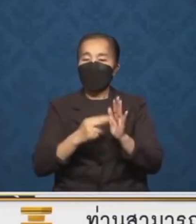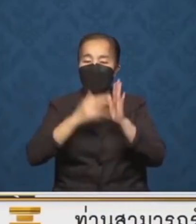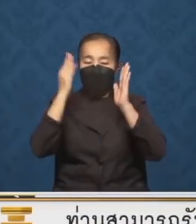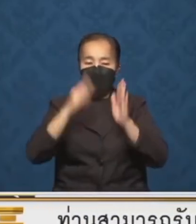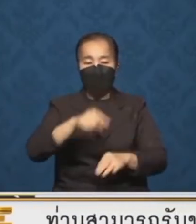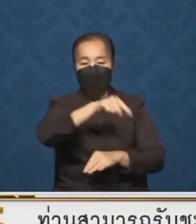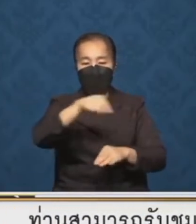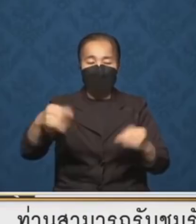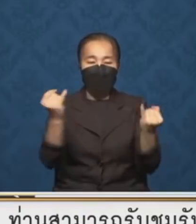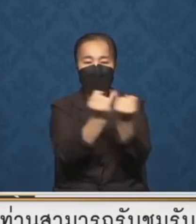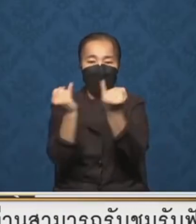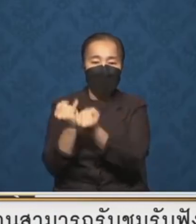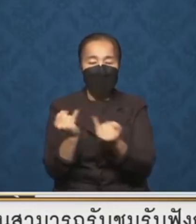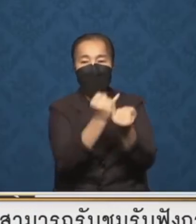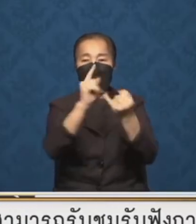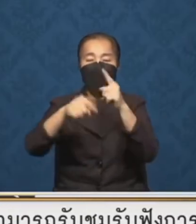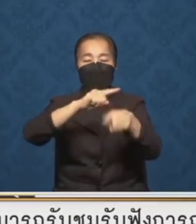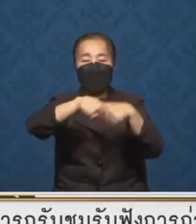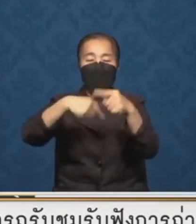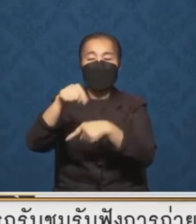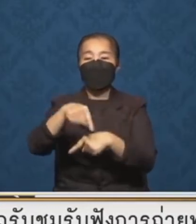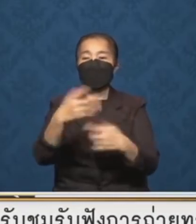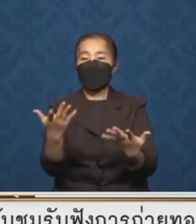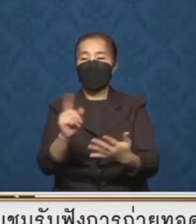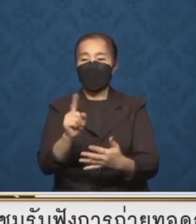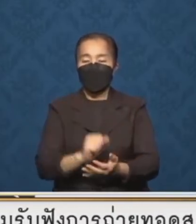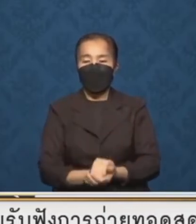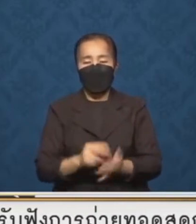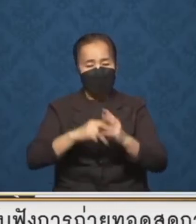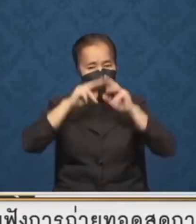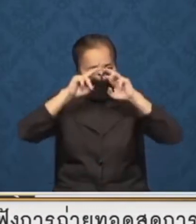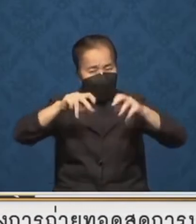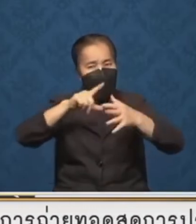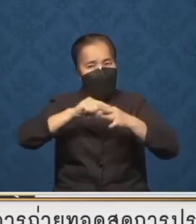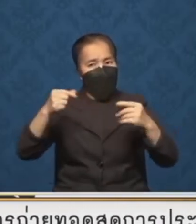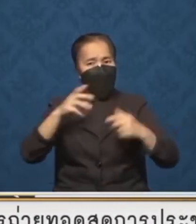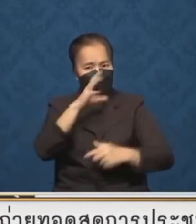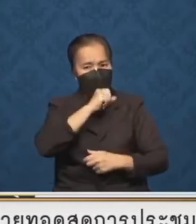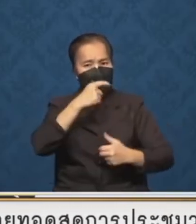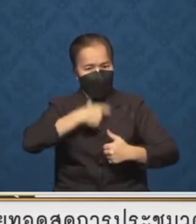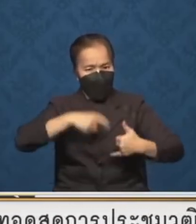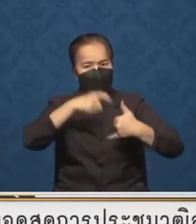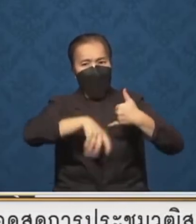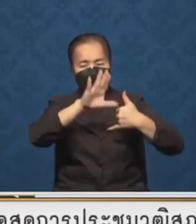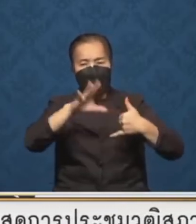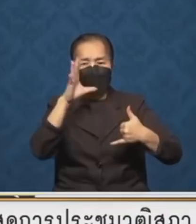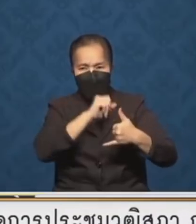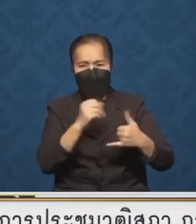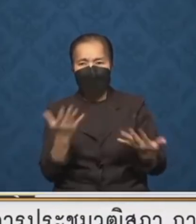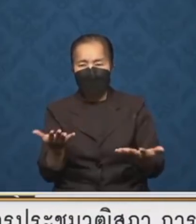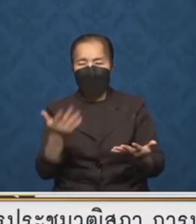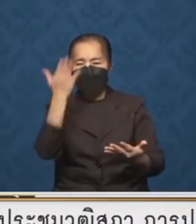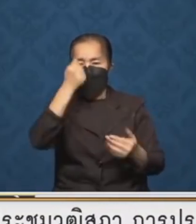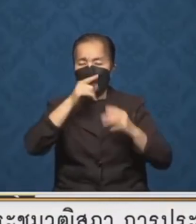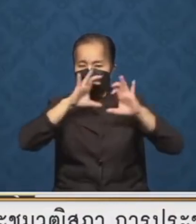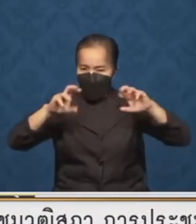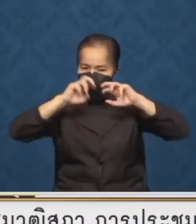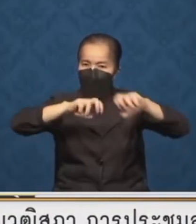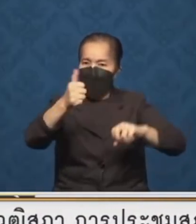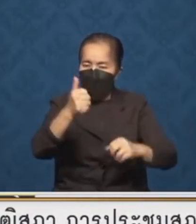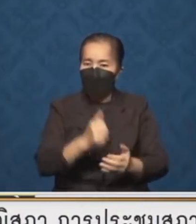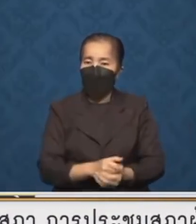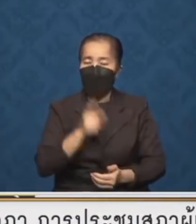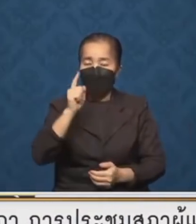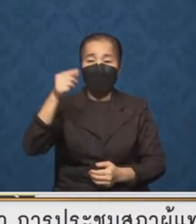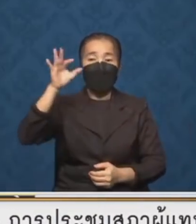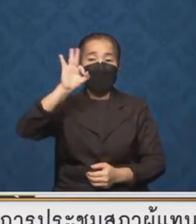D E ก็น่าจะเป็นเพื่อนกันหลายๆท่านอาจจะเคยสงสัยครับว่าทำไม Facebook หรือ Google เนี่ยถึงรู้ว่าเร